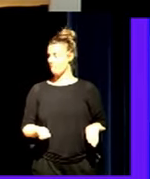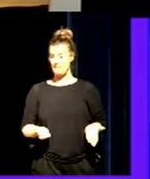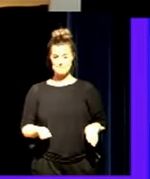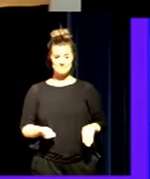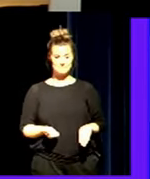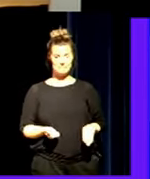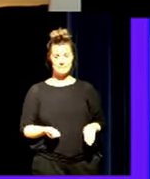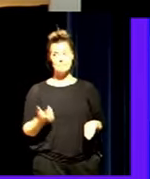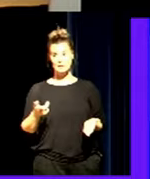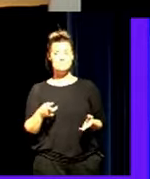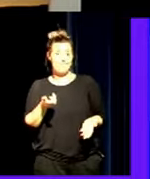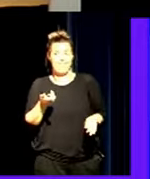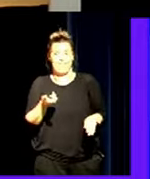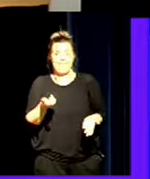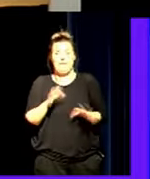Zerbotek edaz.